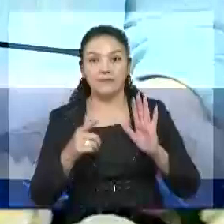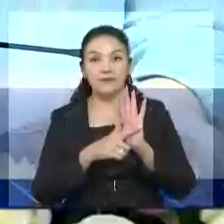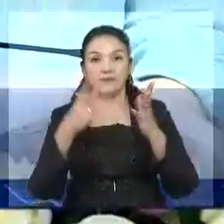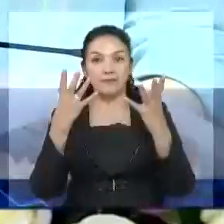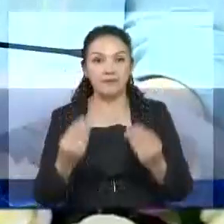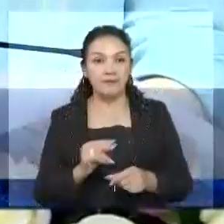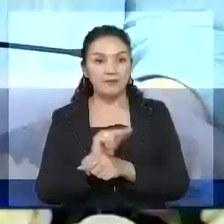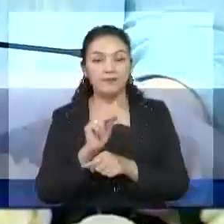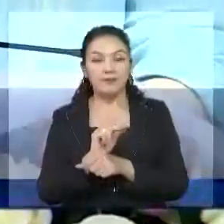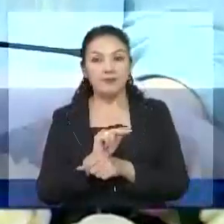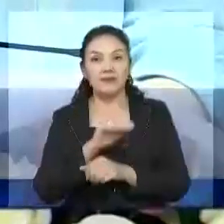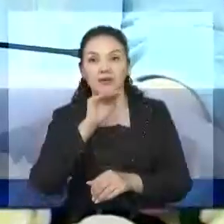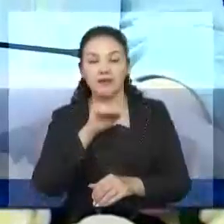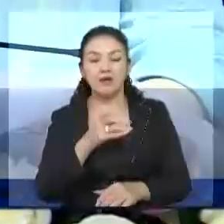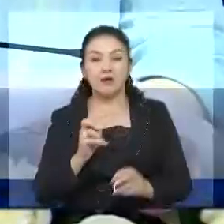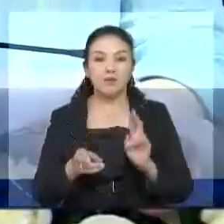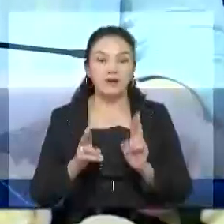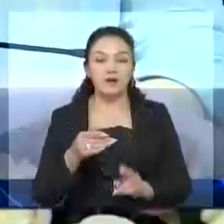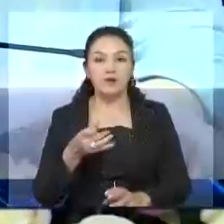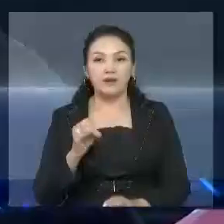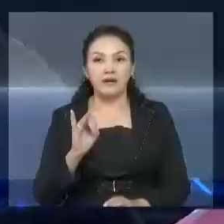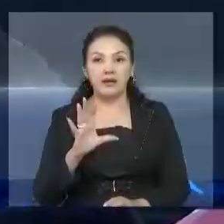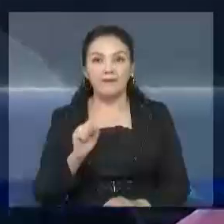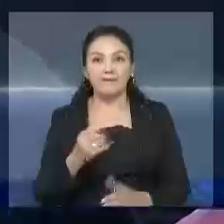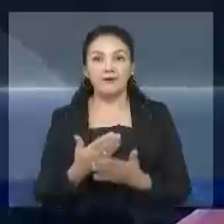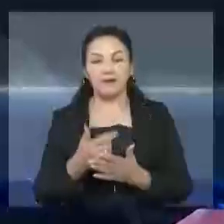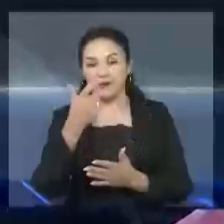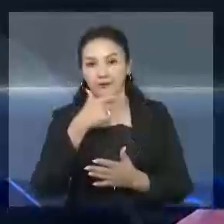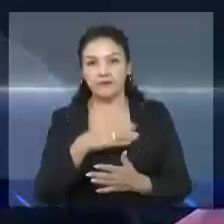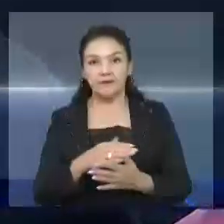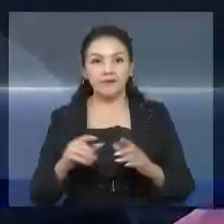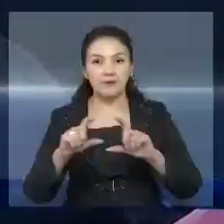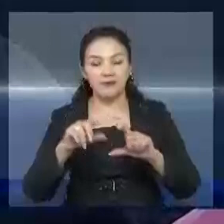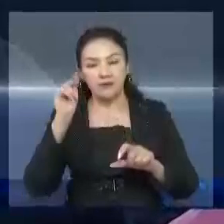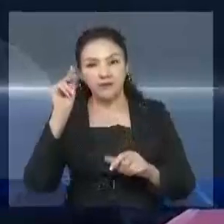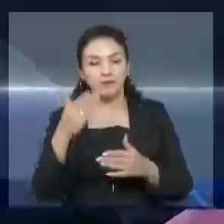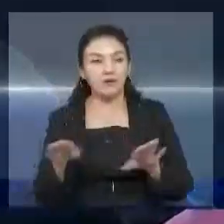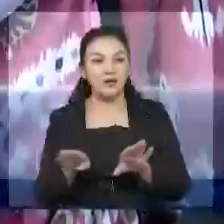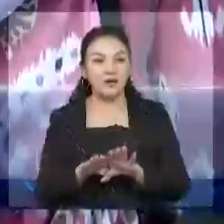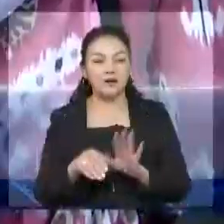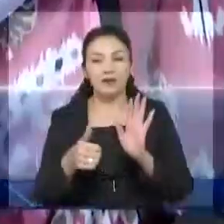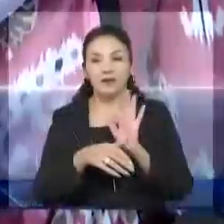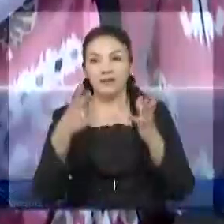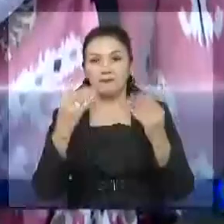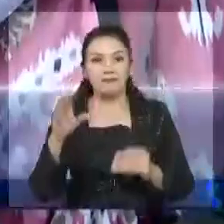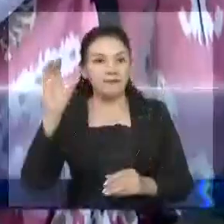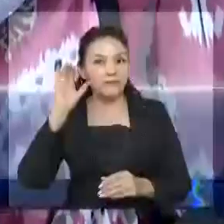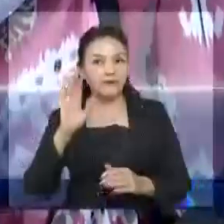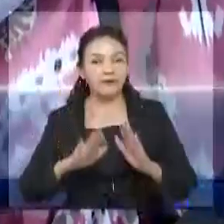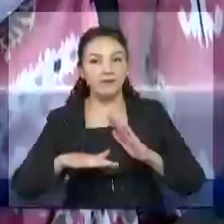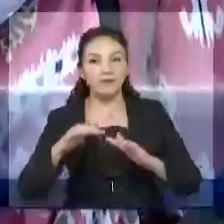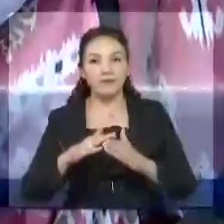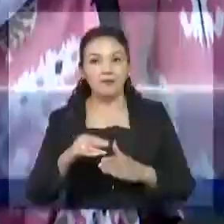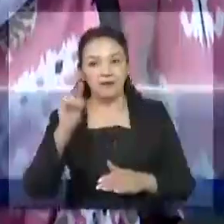дней. Обучение проводила профессиональный кондитер Гуляим Абиева на базе собственного учебного центра. В течение 6 дней слушательницы в теории и на